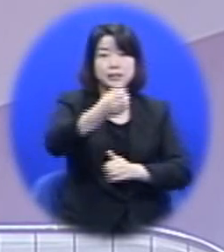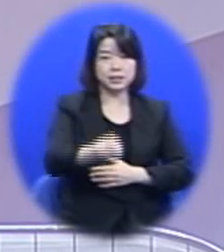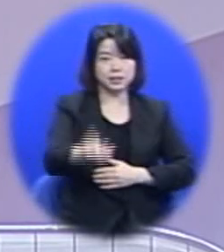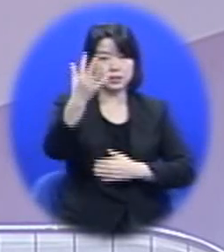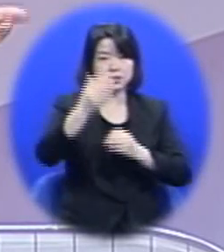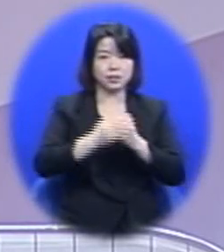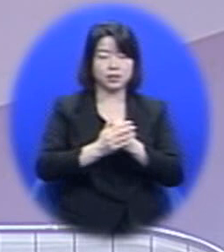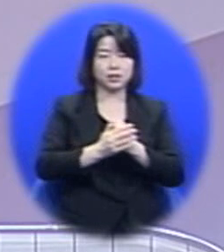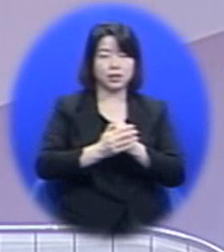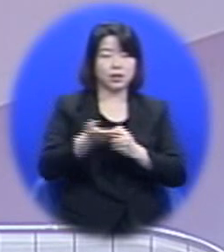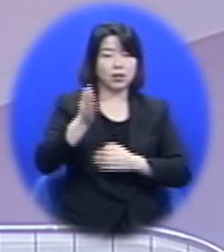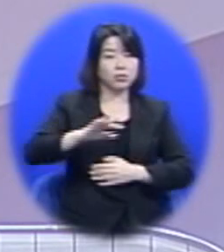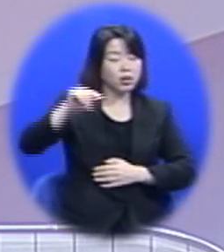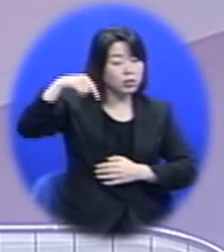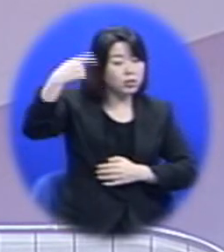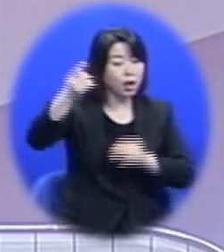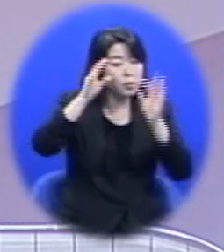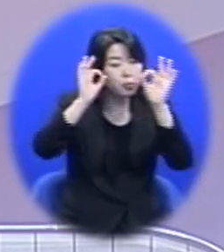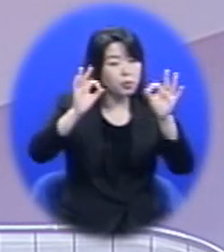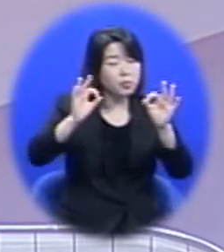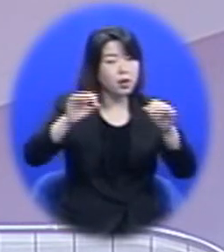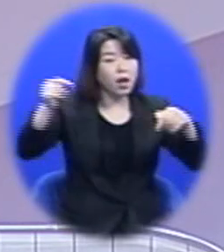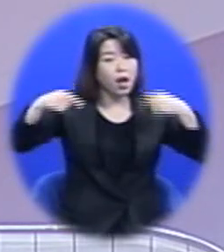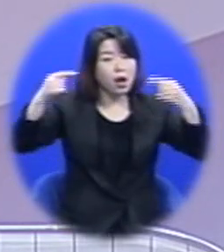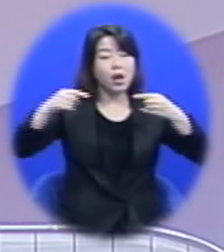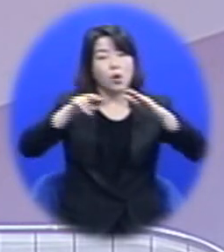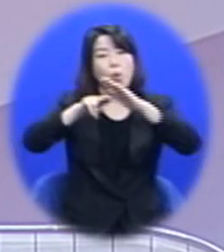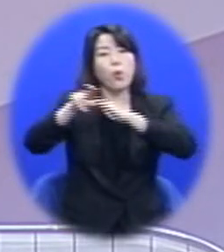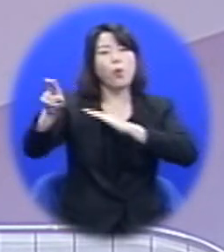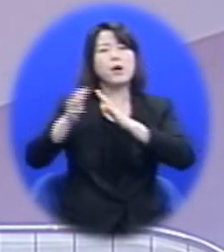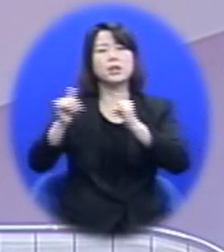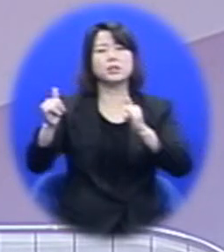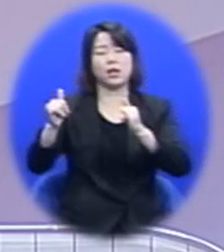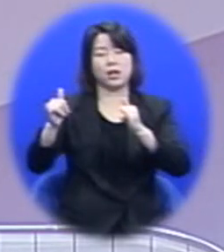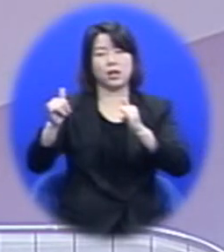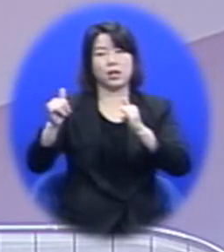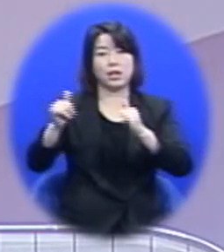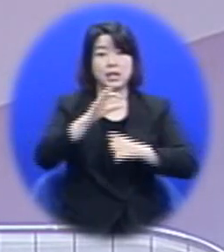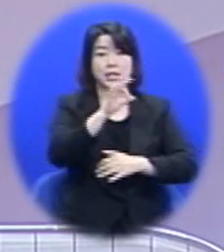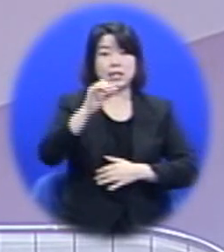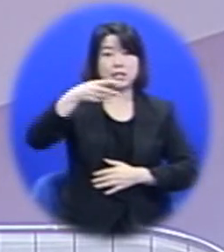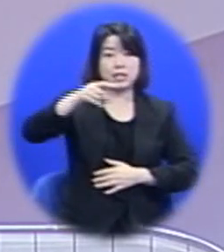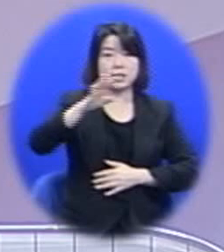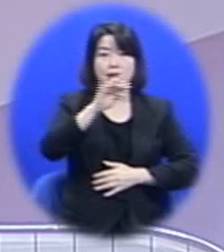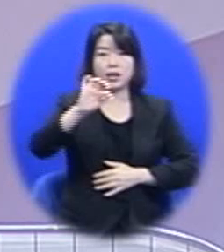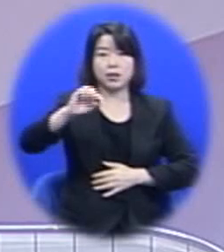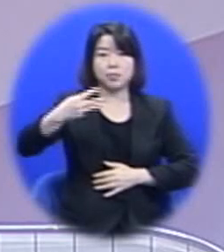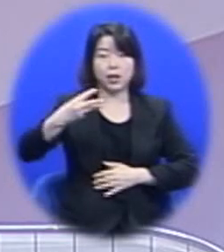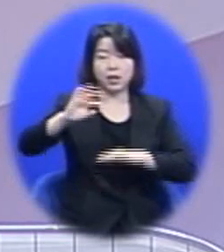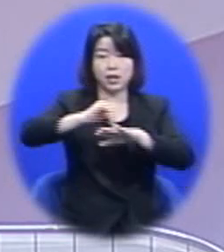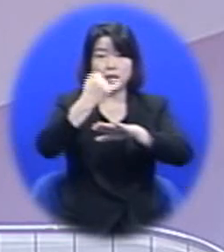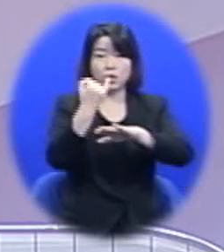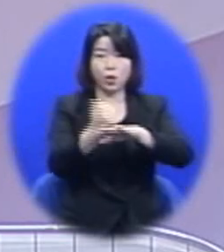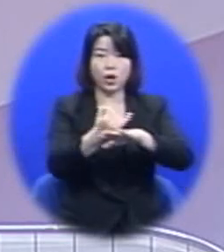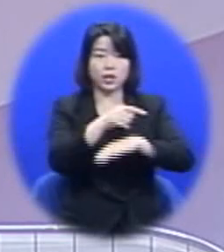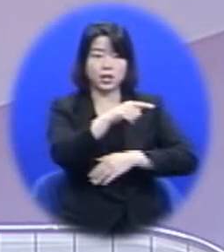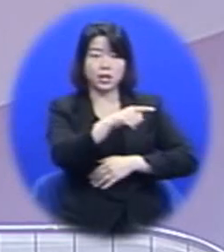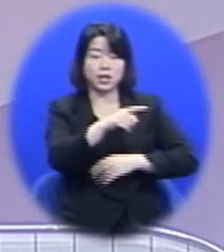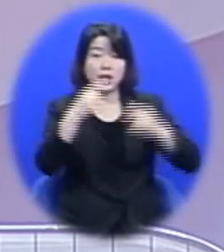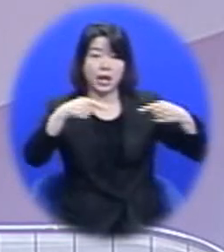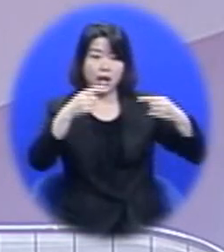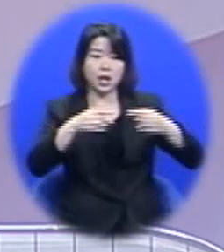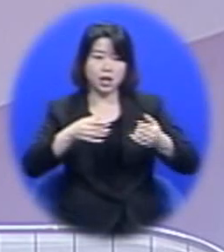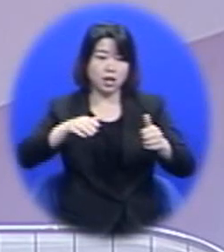보면 엘리야는 도망자가 됩니다. 이세벨 여왕이 엘리야를 죽이려고 쫓아다님.